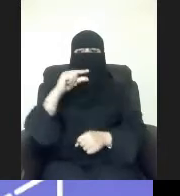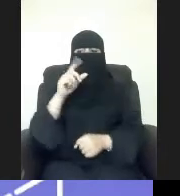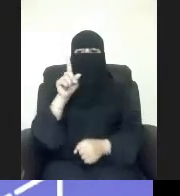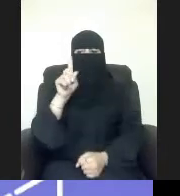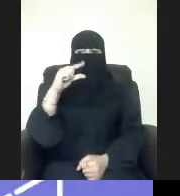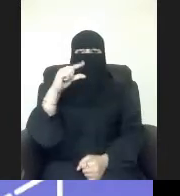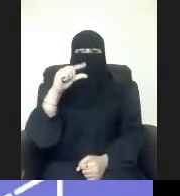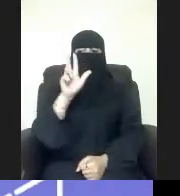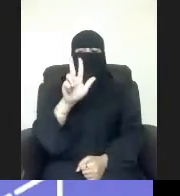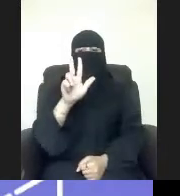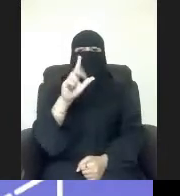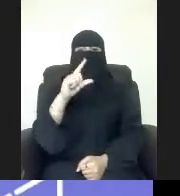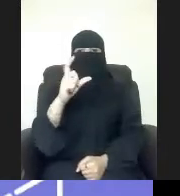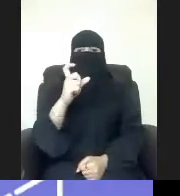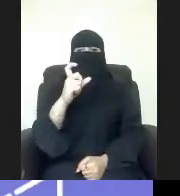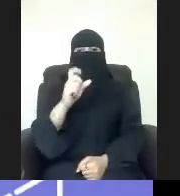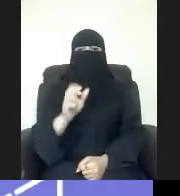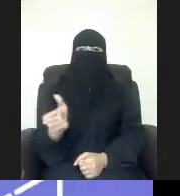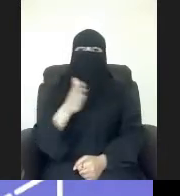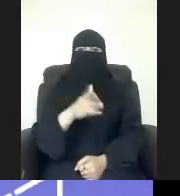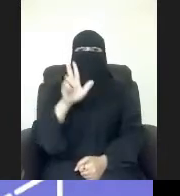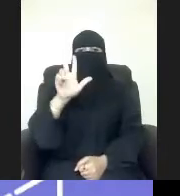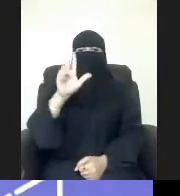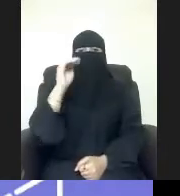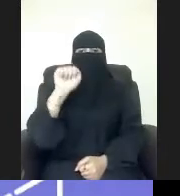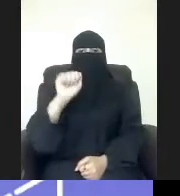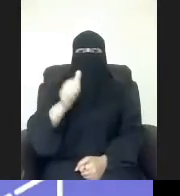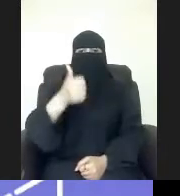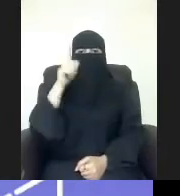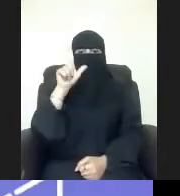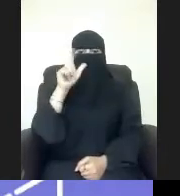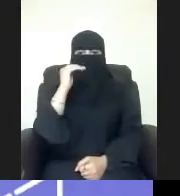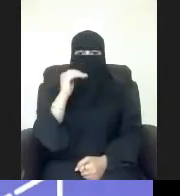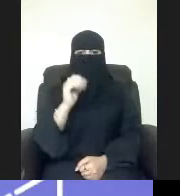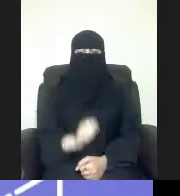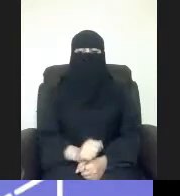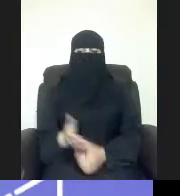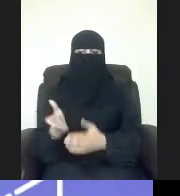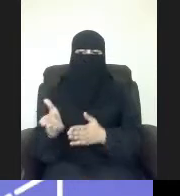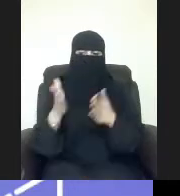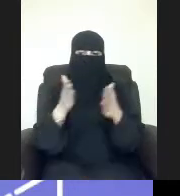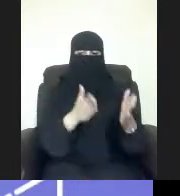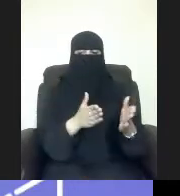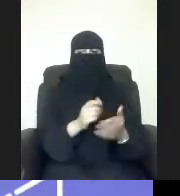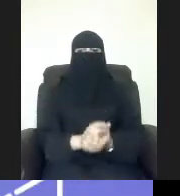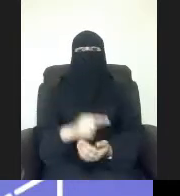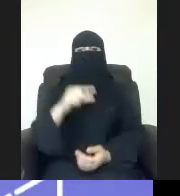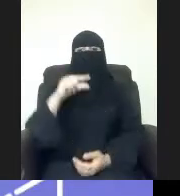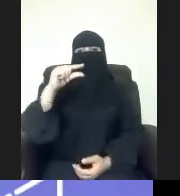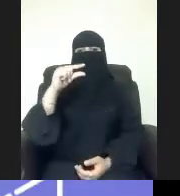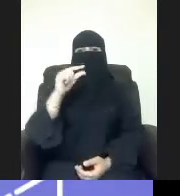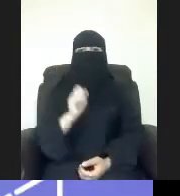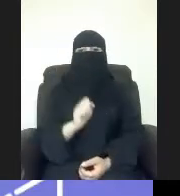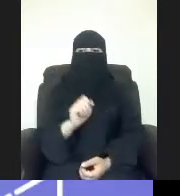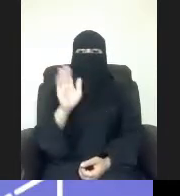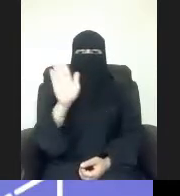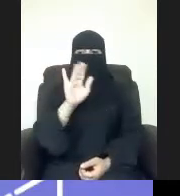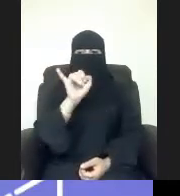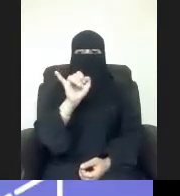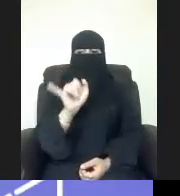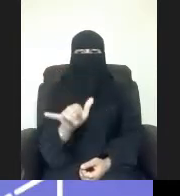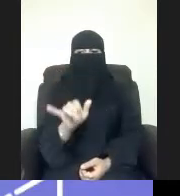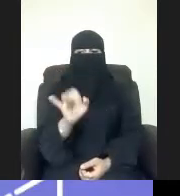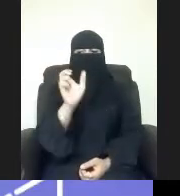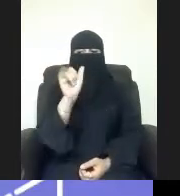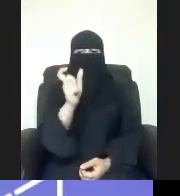والتصميم التعليمي بجامعة الملك سعود. الدكتور سمير النجدي، أستاذ تكنولوجيا التعليم المشارك، رئيس قسم تقنيات التعليم